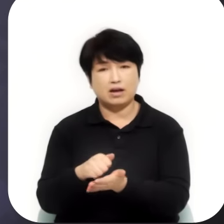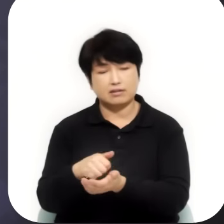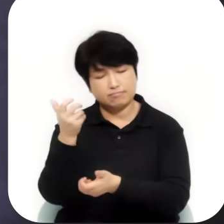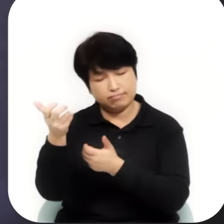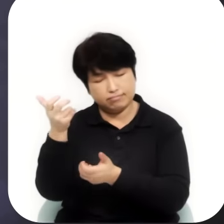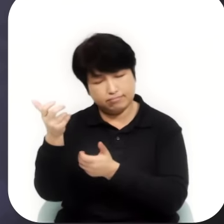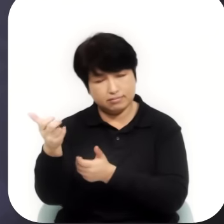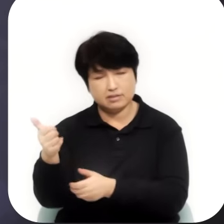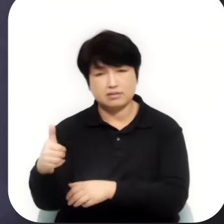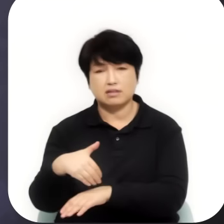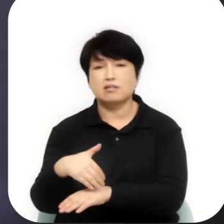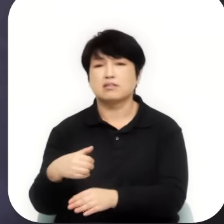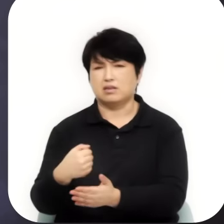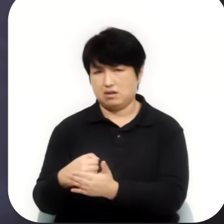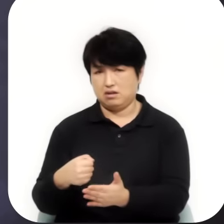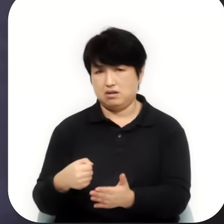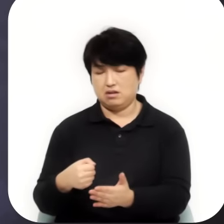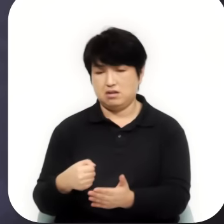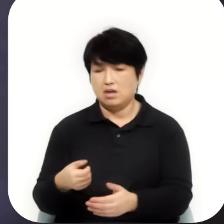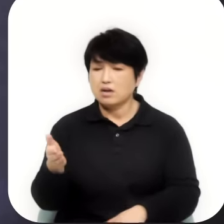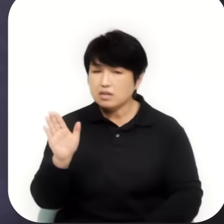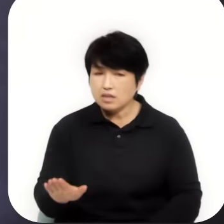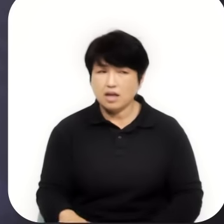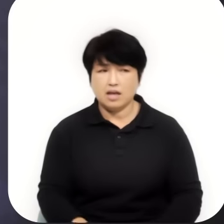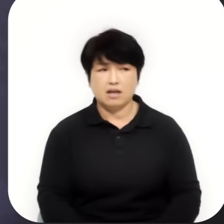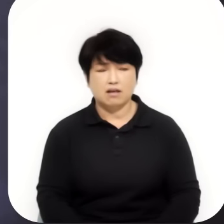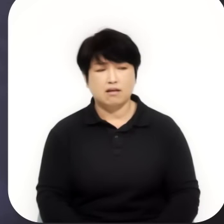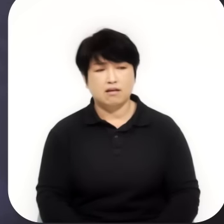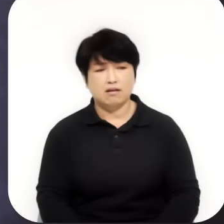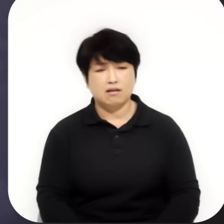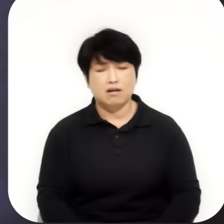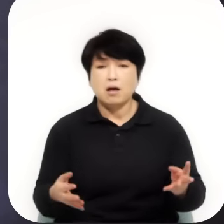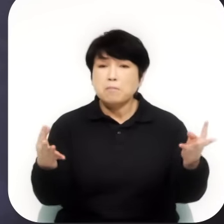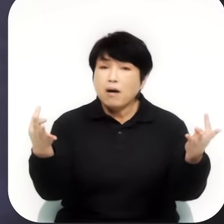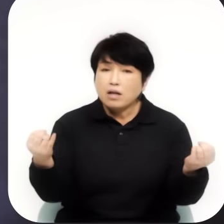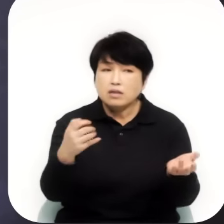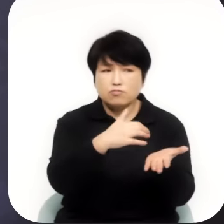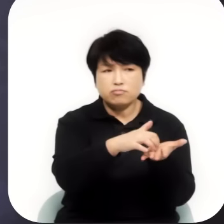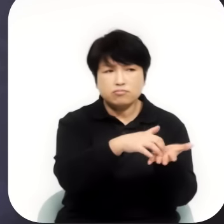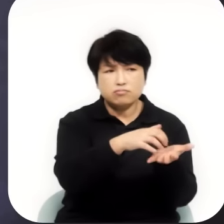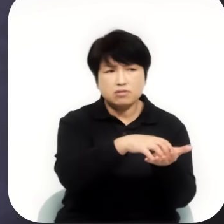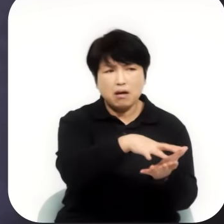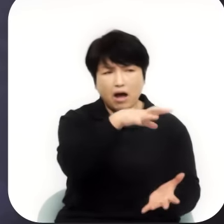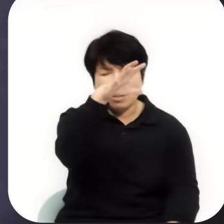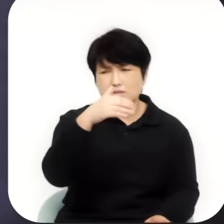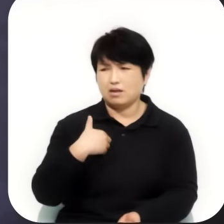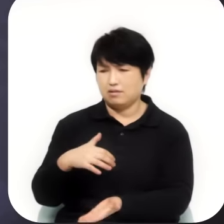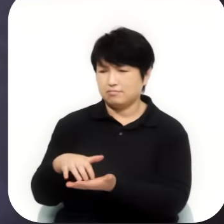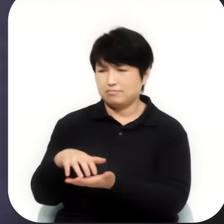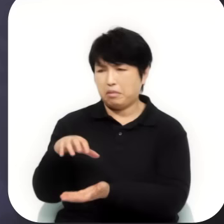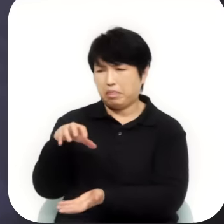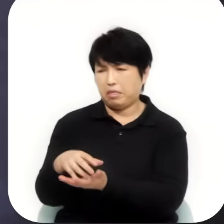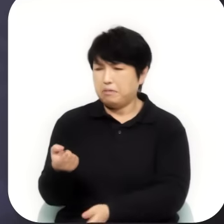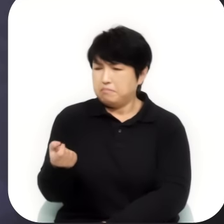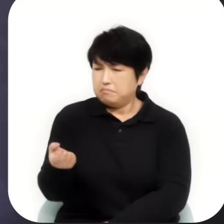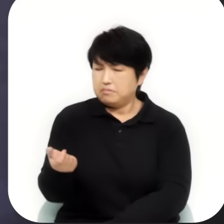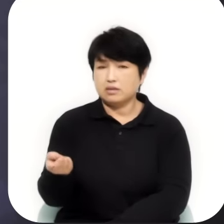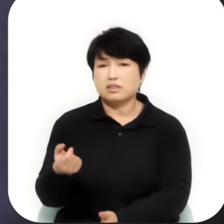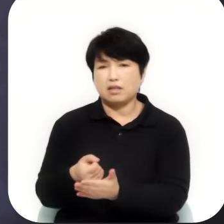지도박한다고 정신 팔려가. 그러니까 나한테 더 많이 못해준 거는 나쁜 사람은